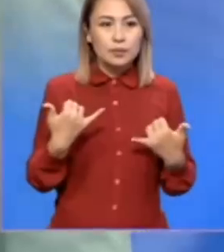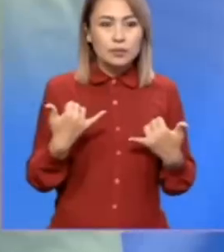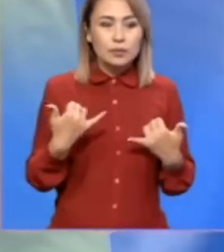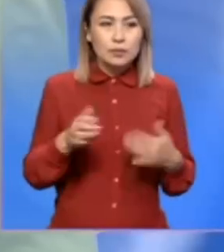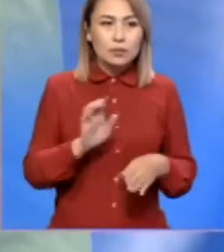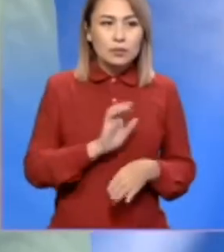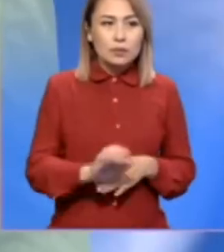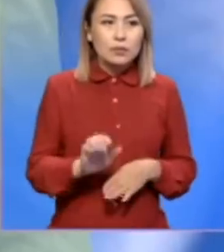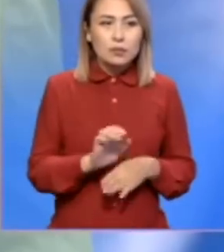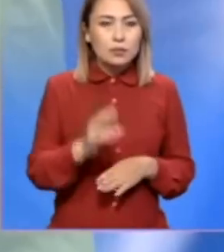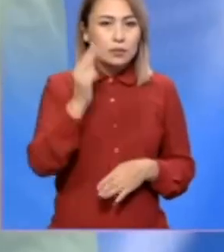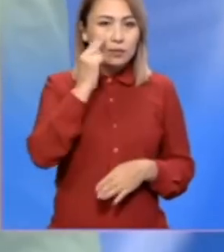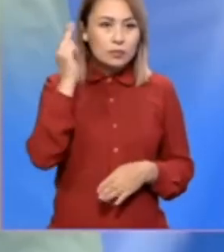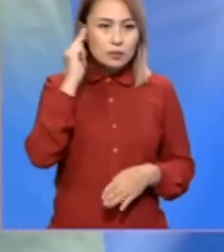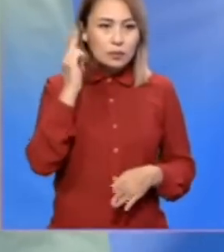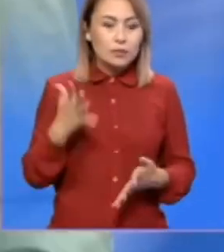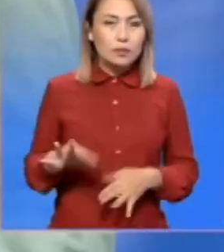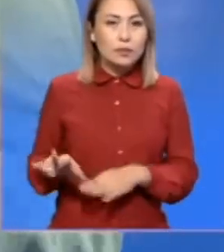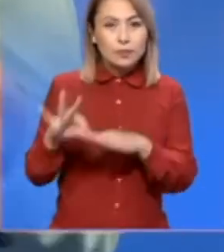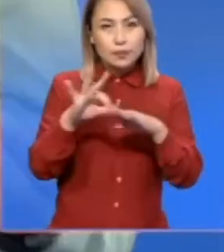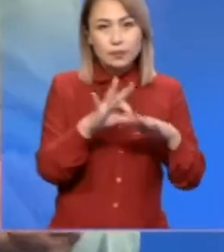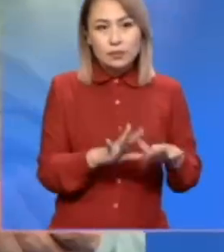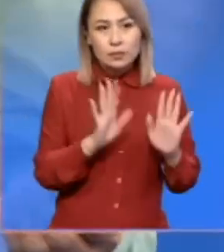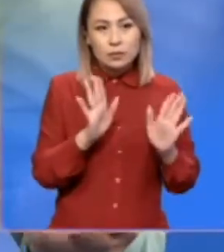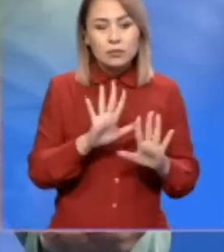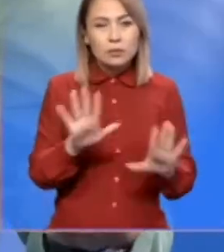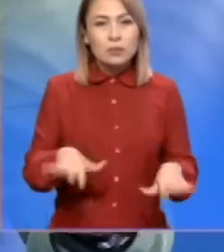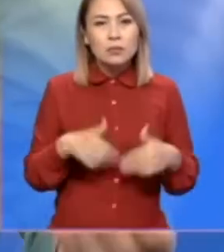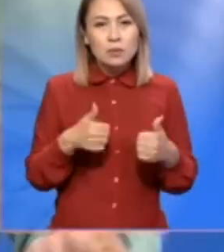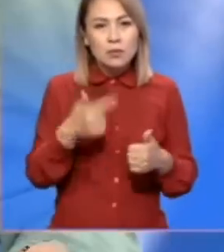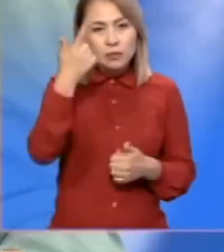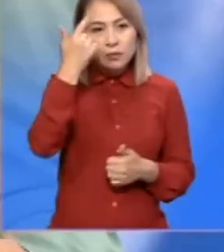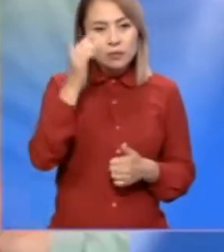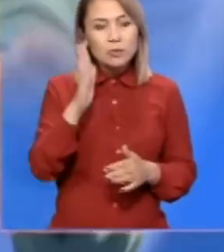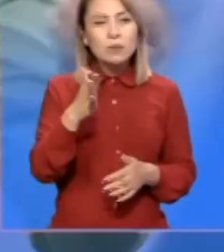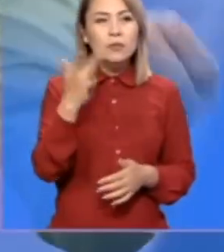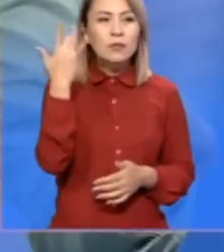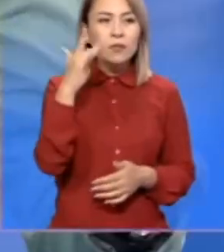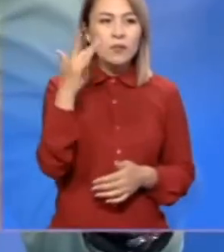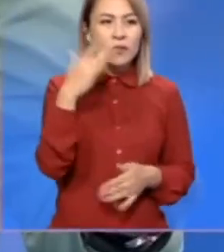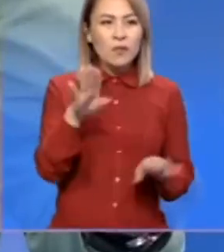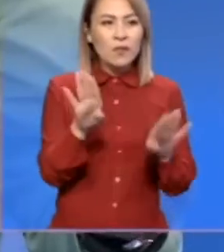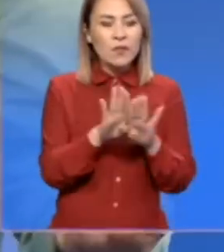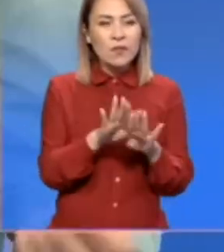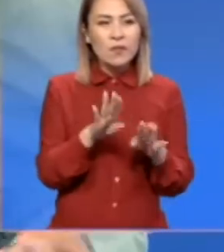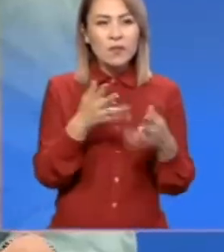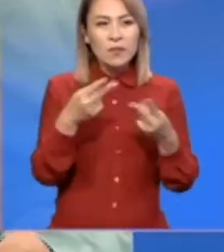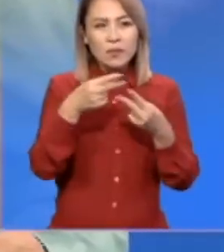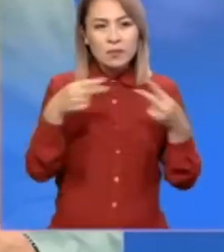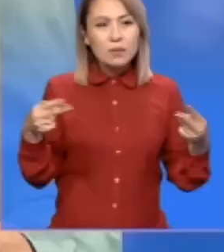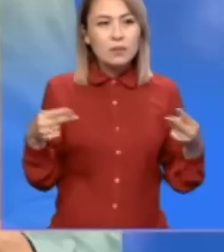өнімінді Қытайға апар дейтін болсақ, біз жақсы білеміз. Америкамен мысалы біздің теңгізді